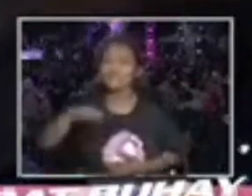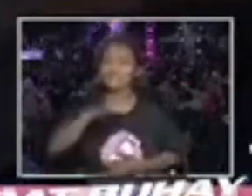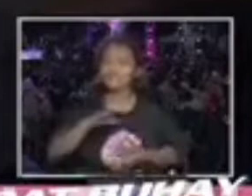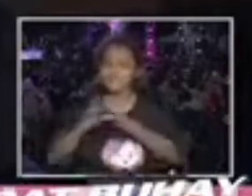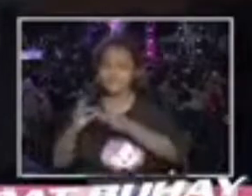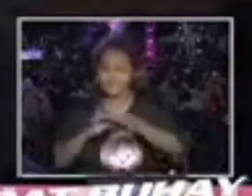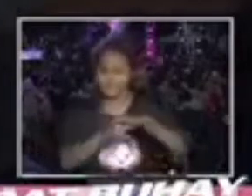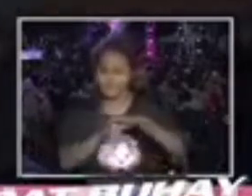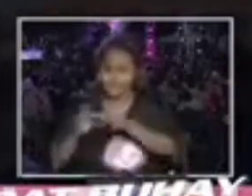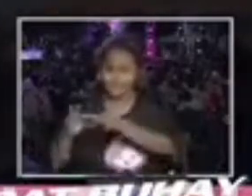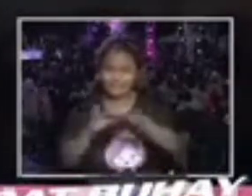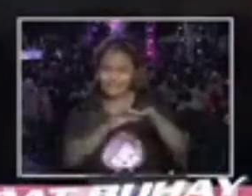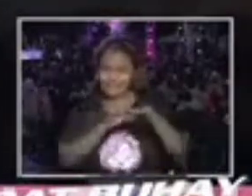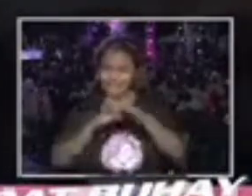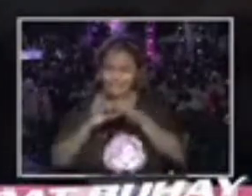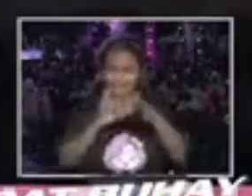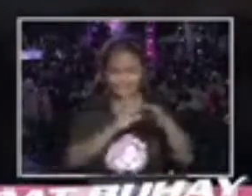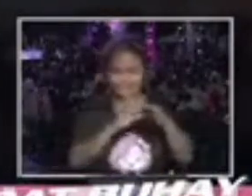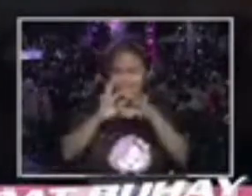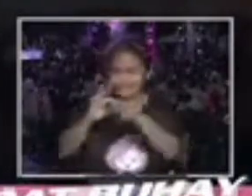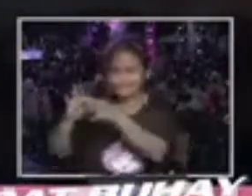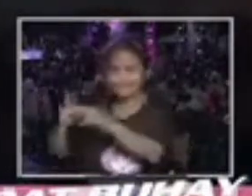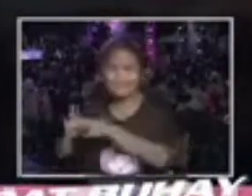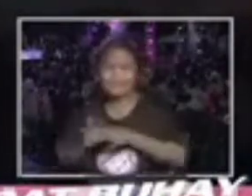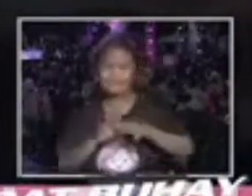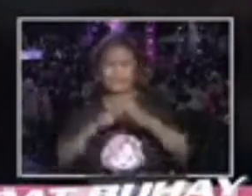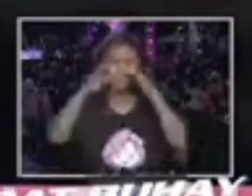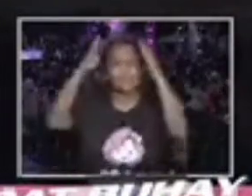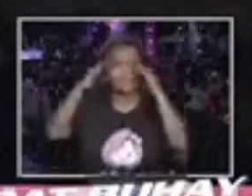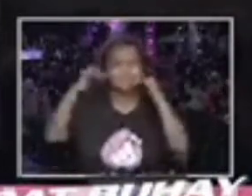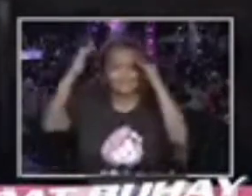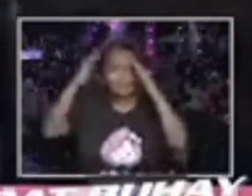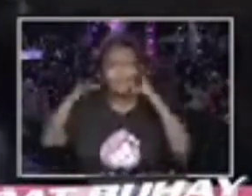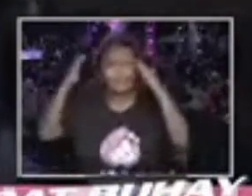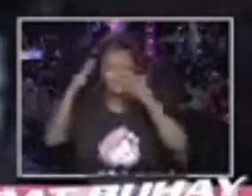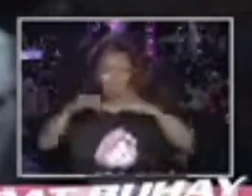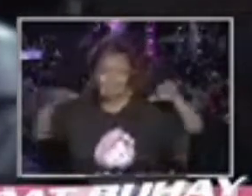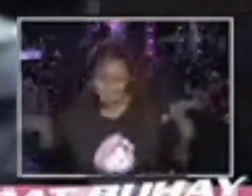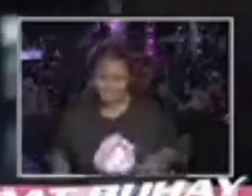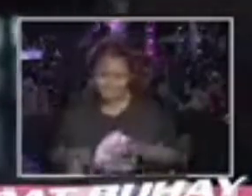Magkakarugtong ang pag-asa ng bawat Pilipinong kumakayod,